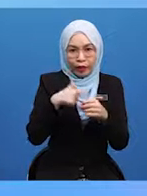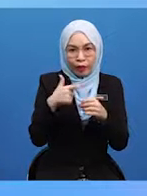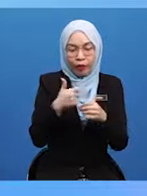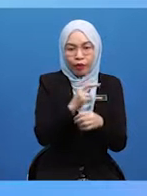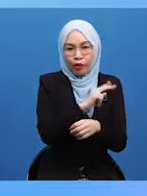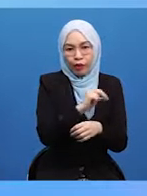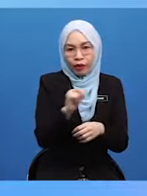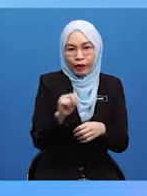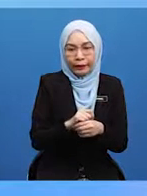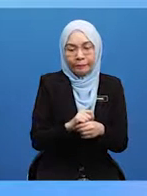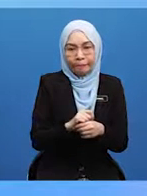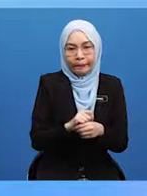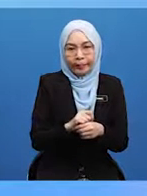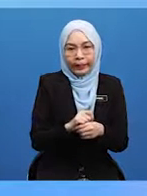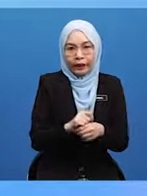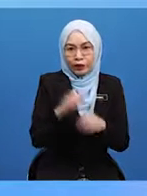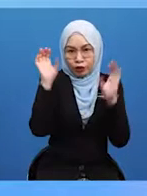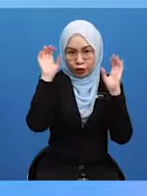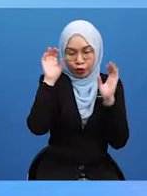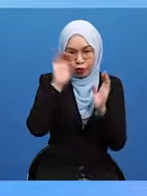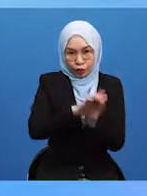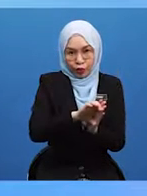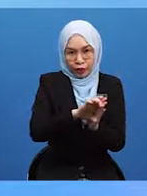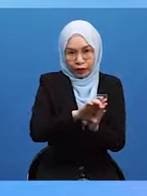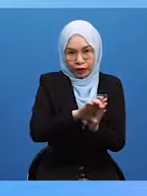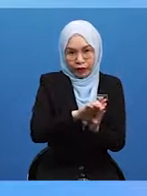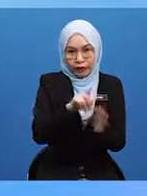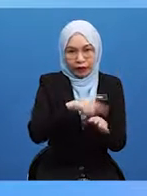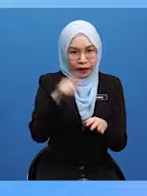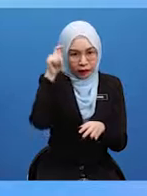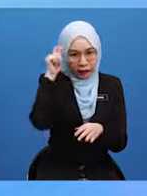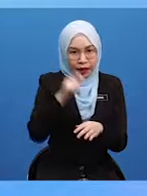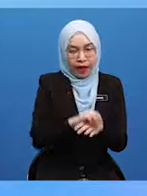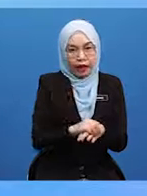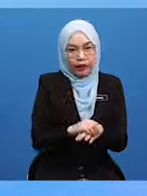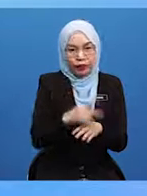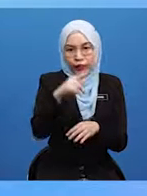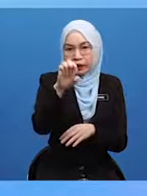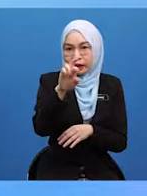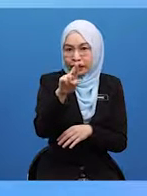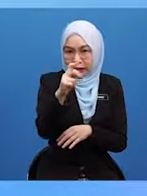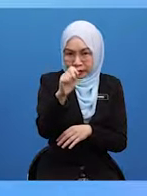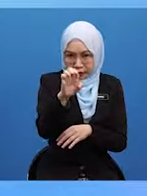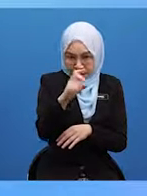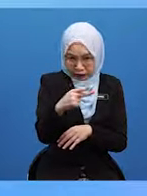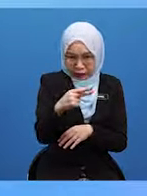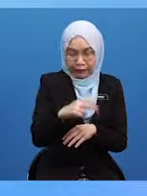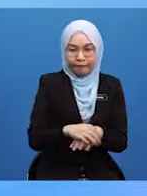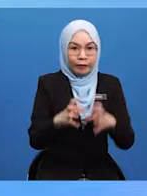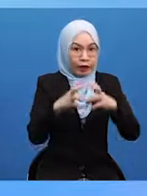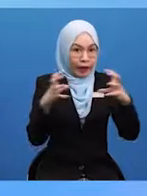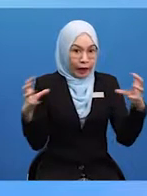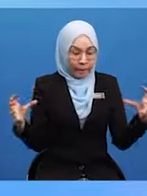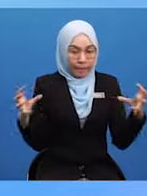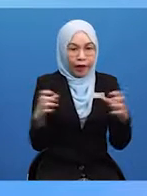Terengganu. Ini kerana bandar-bandar ini berkembang akibat penerokaan